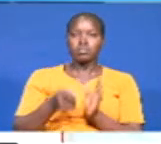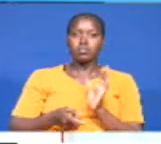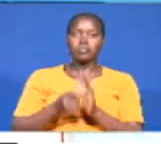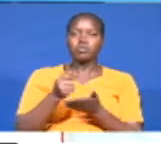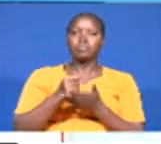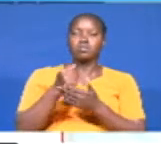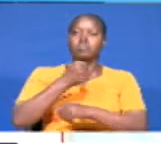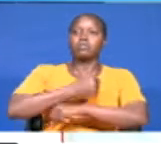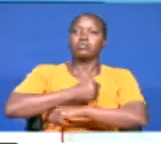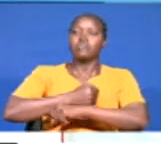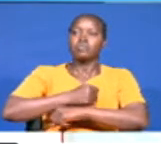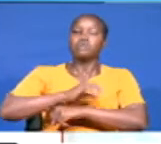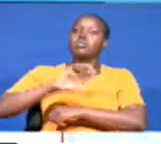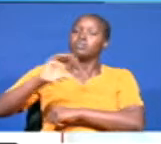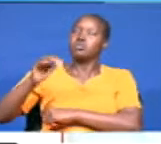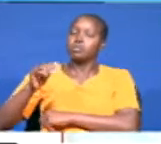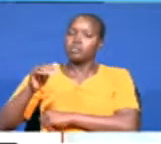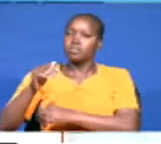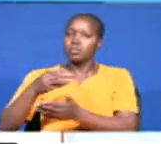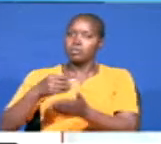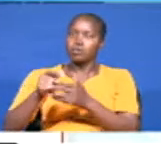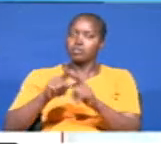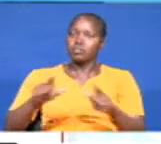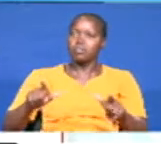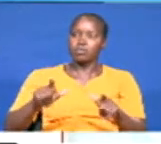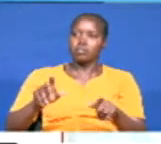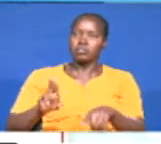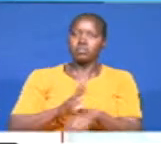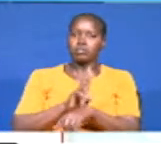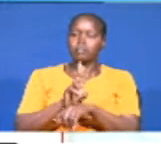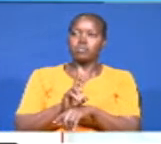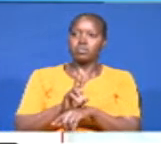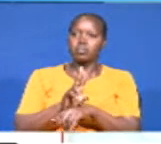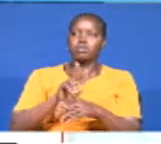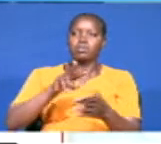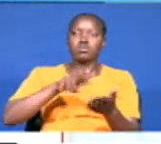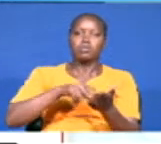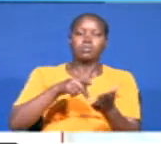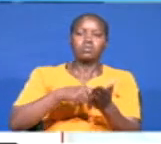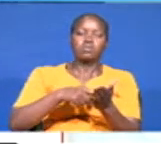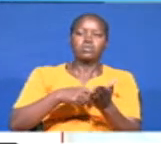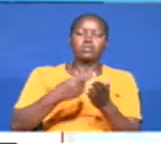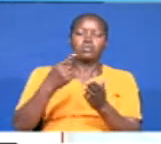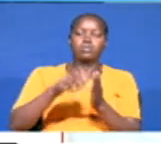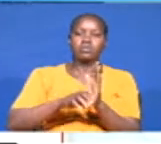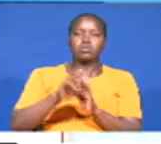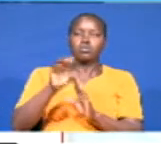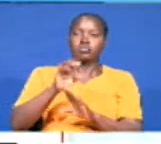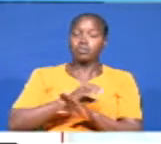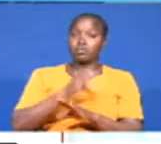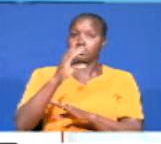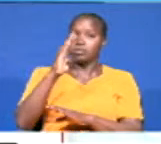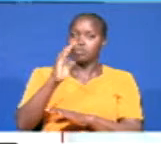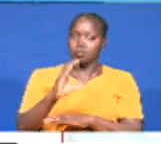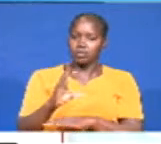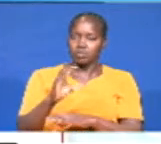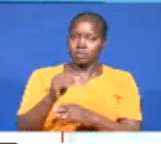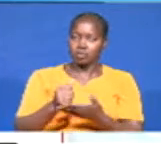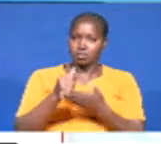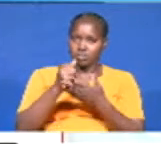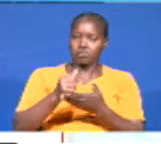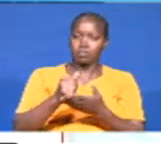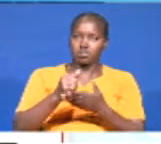maeneo ya miji kununua ardhi ya kutumia kutekeleza miradi ya mtaala mpya wa elimu ili kusaidia shughuli za masomo